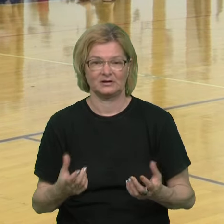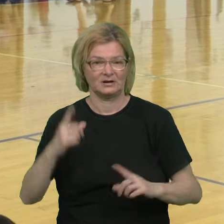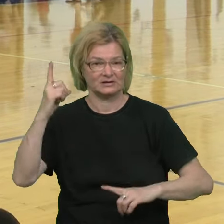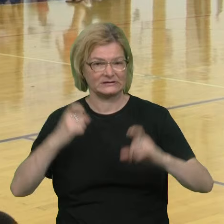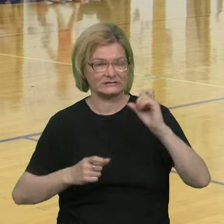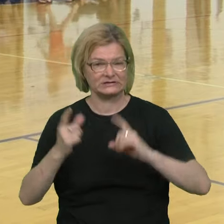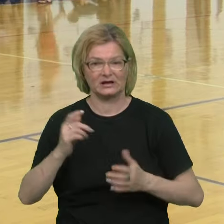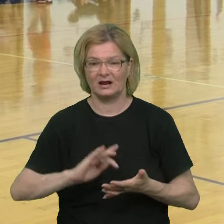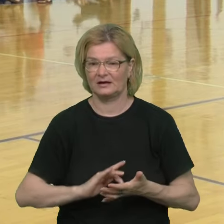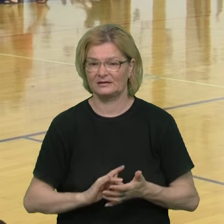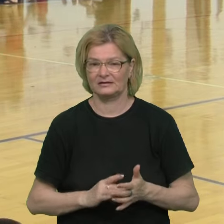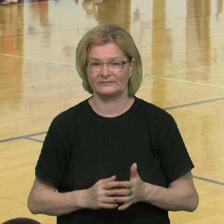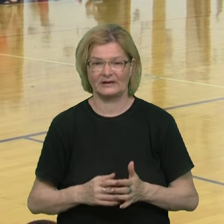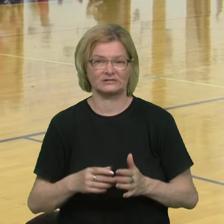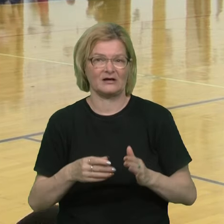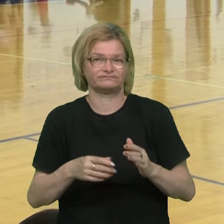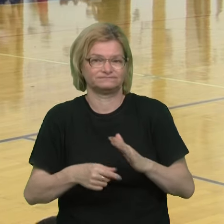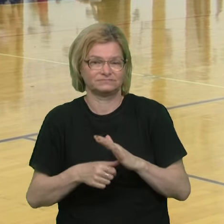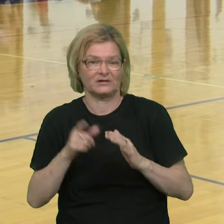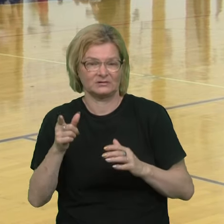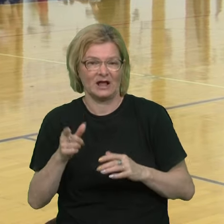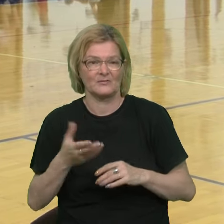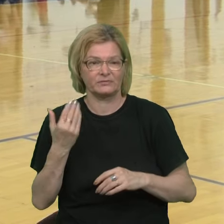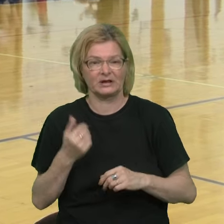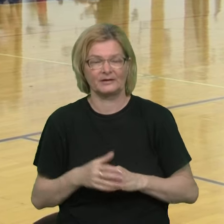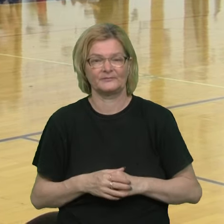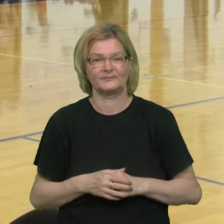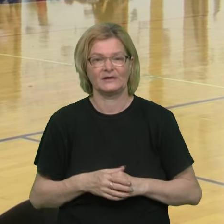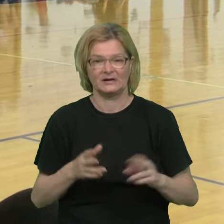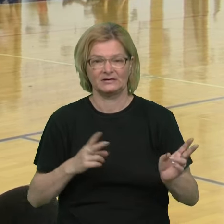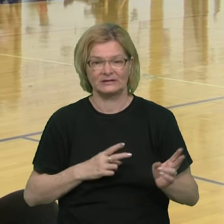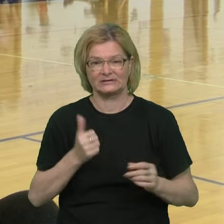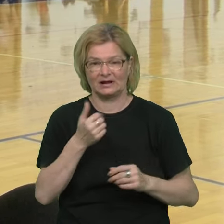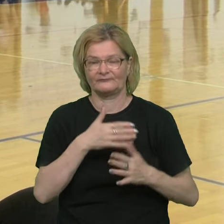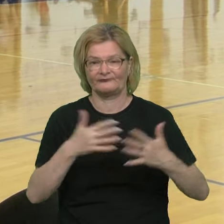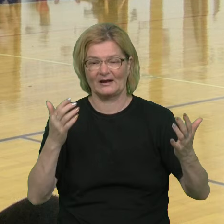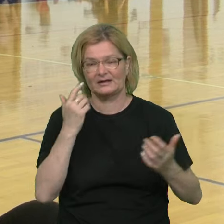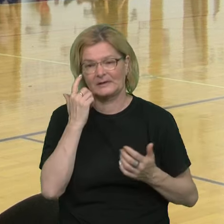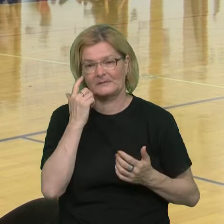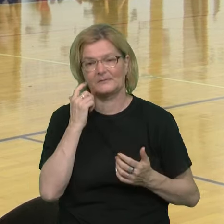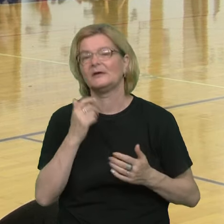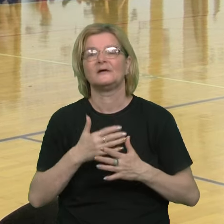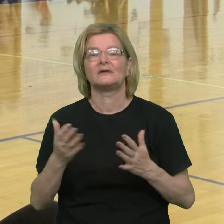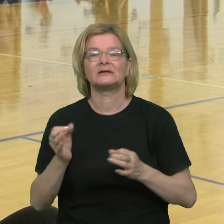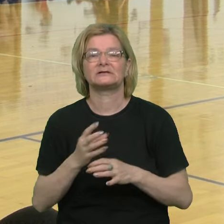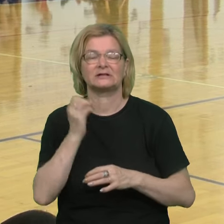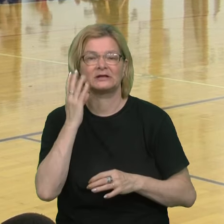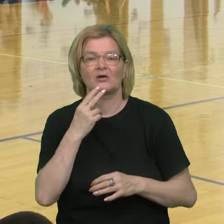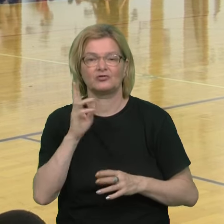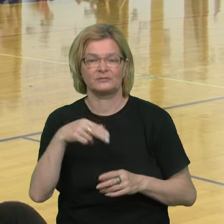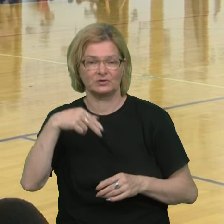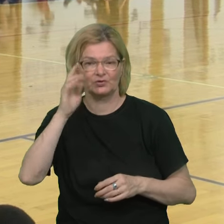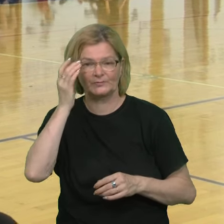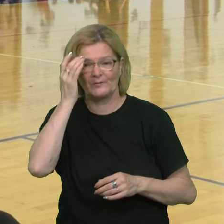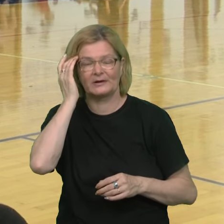stolom, slikala sve za trofeje koji su tamo bili i zaista jedan veliki, veliki sretan dan